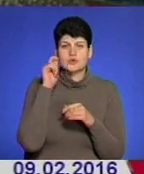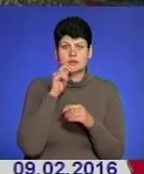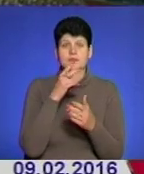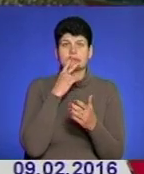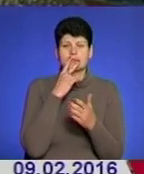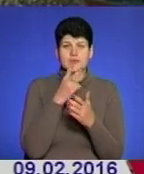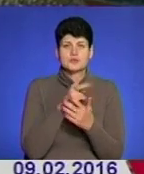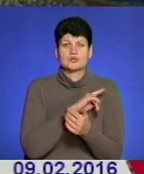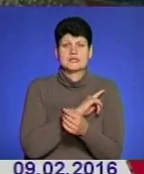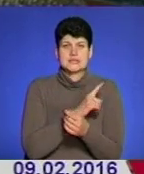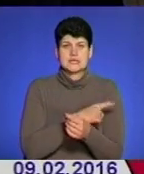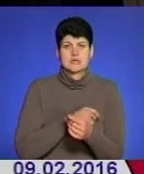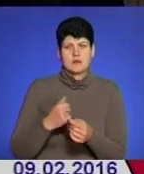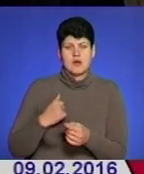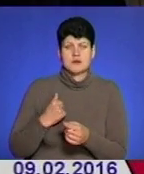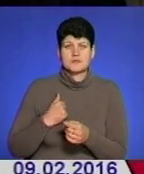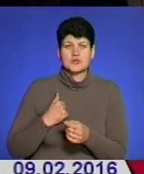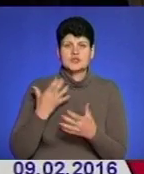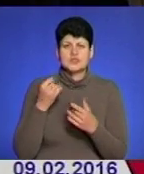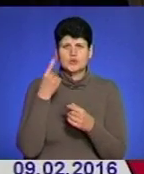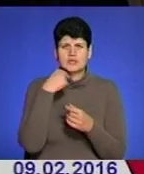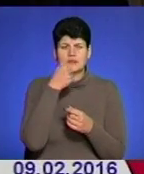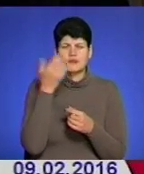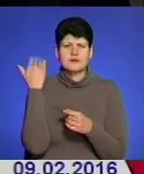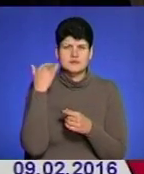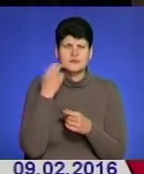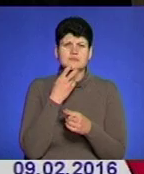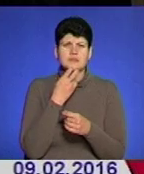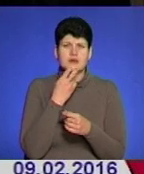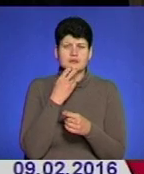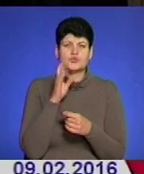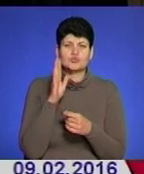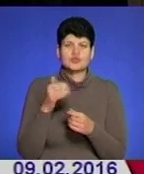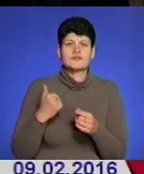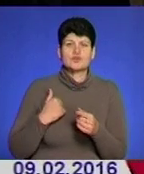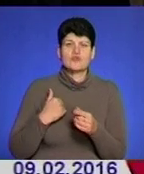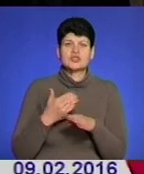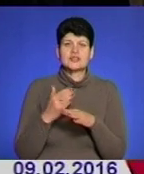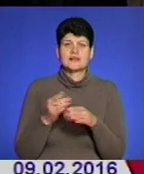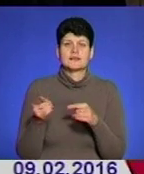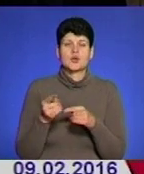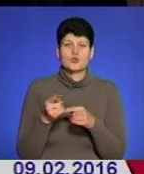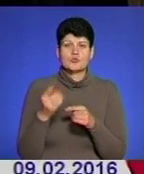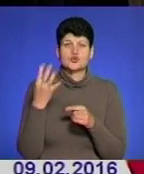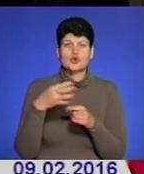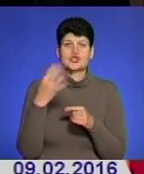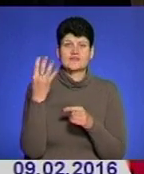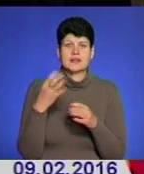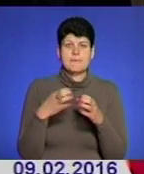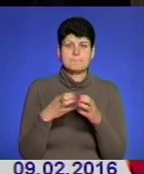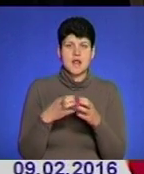вбачають із сильною армією. Ще рік тому хтось сміявся, що буде військова частина у Тернополі – 44-та